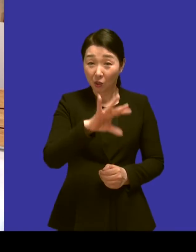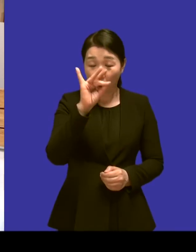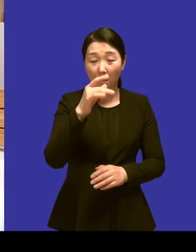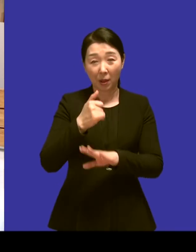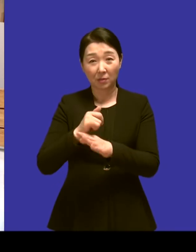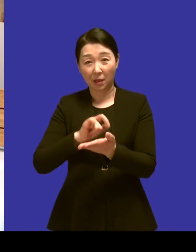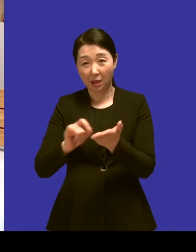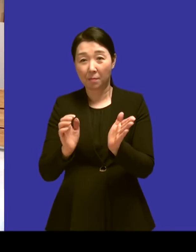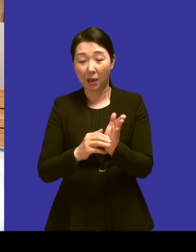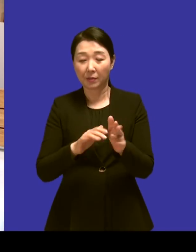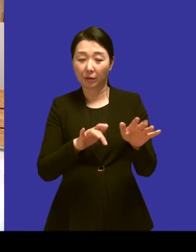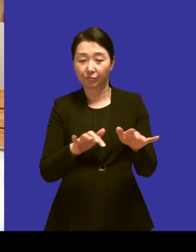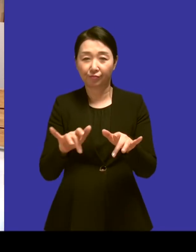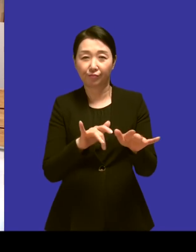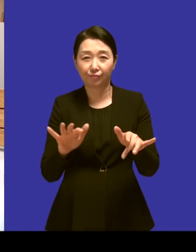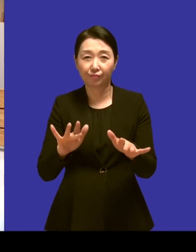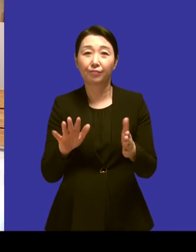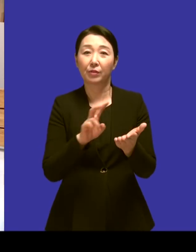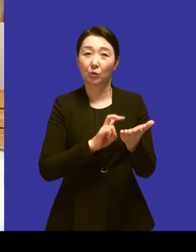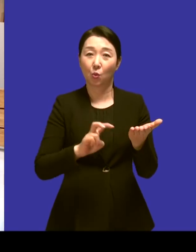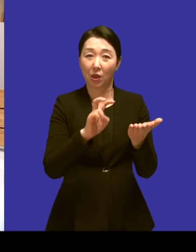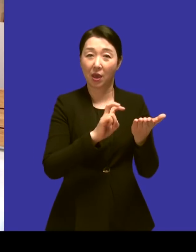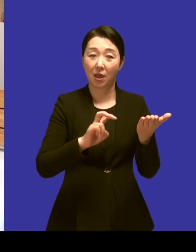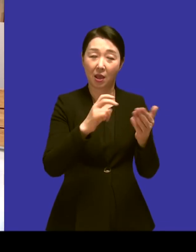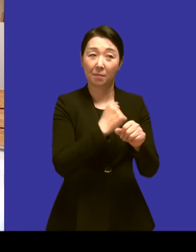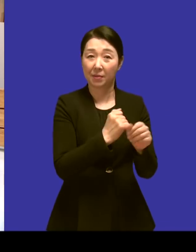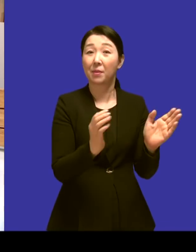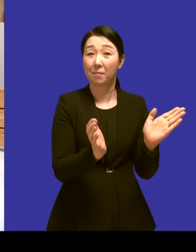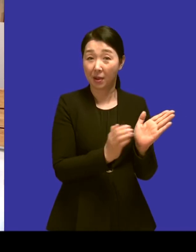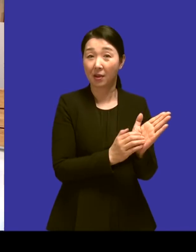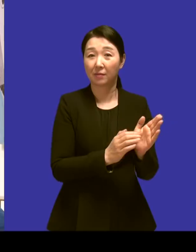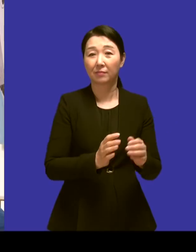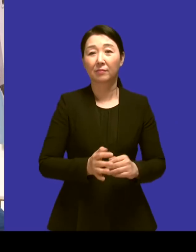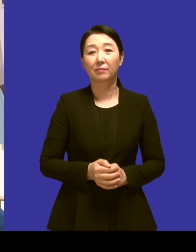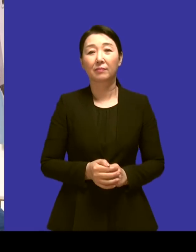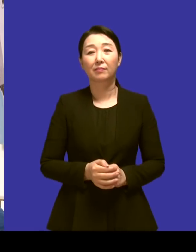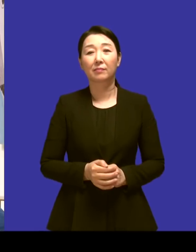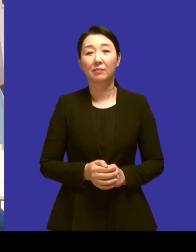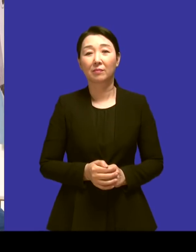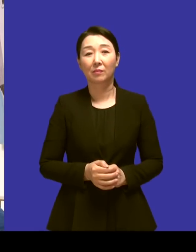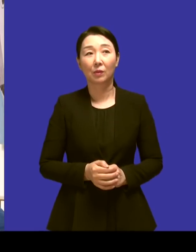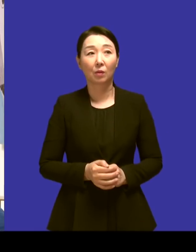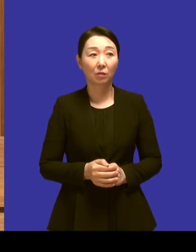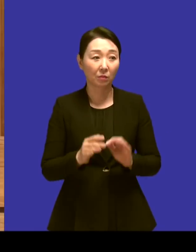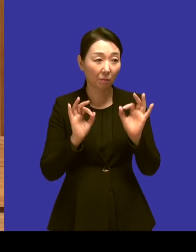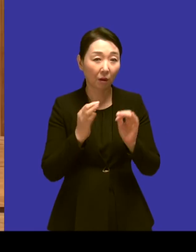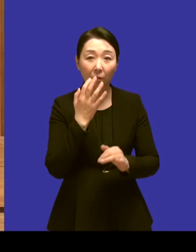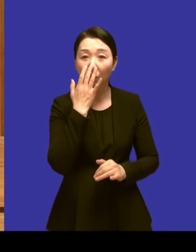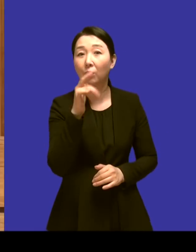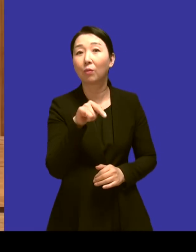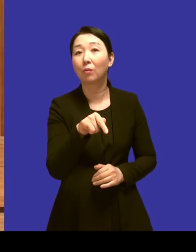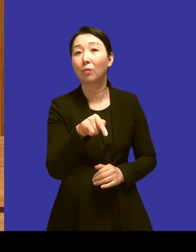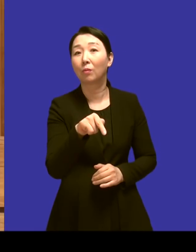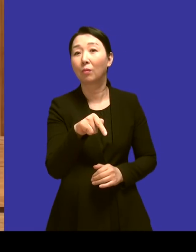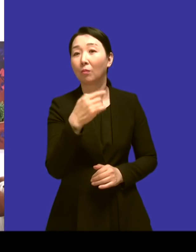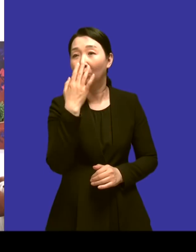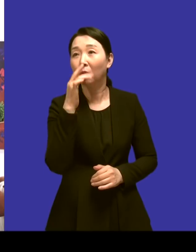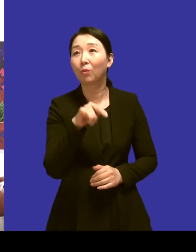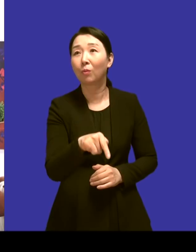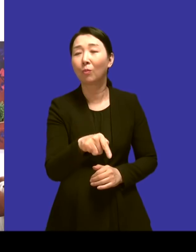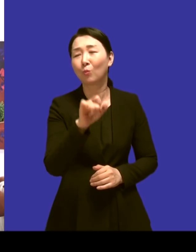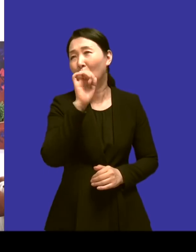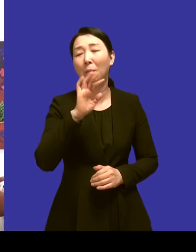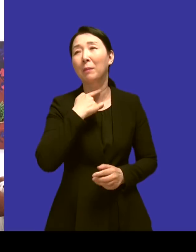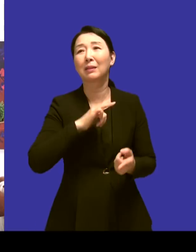제가 이제 건반을 치면서 그 곡에 이제 곡을 만들어 봤는데 너무 별론 거예요. 곡이 너무 별론 거예요.